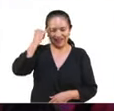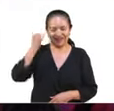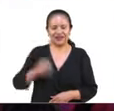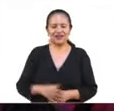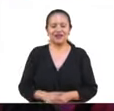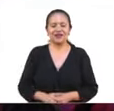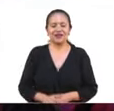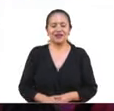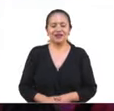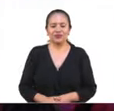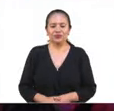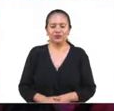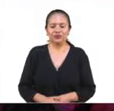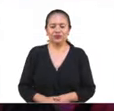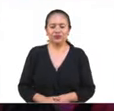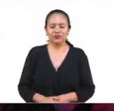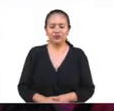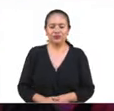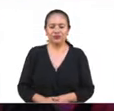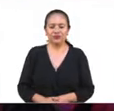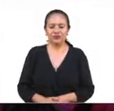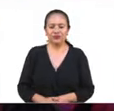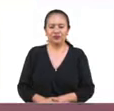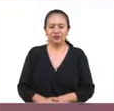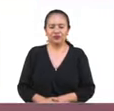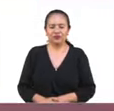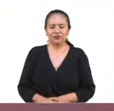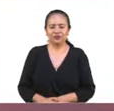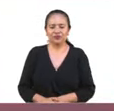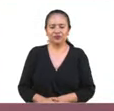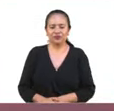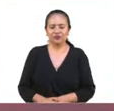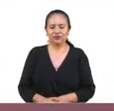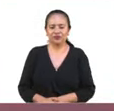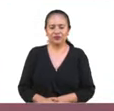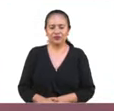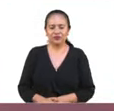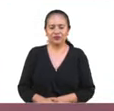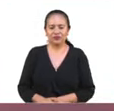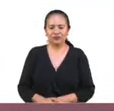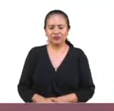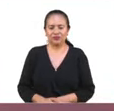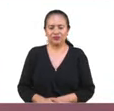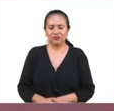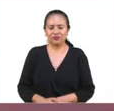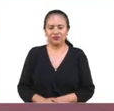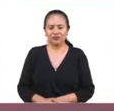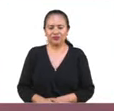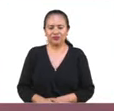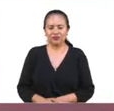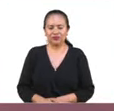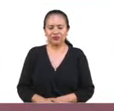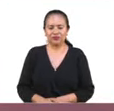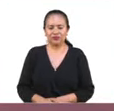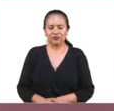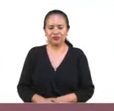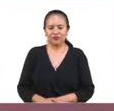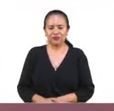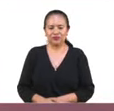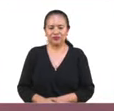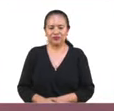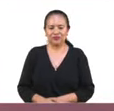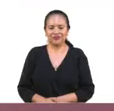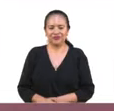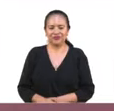Bilbanayotik. Ichaspatila Watanik Tapisilik, Aesh Batzil Ansetik, Tetalemesh, Tayantik, Estado Yunglumaltik,